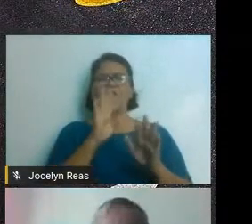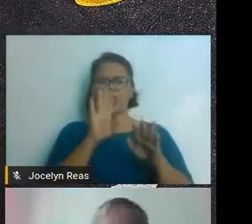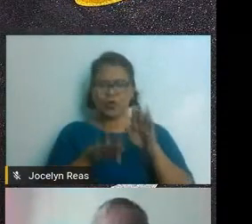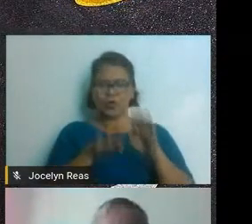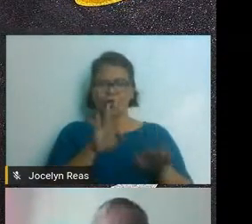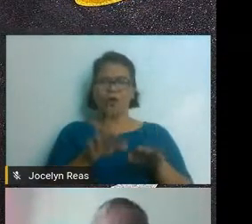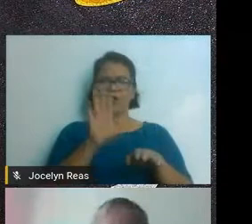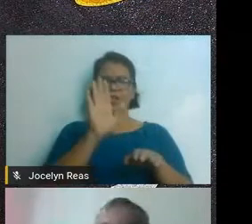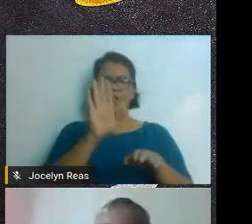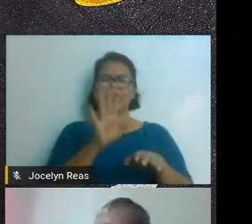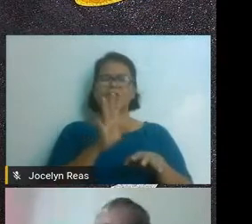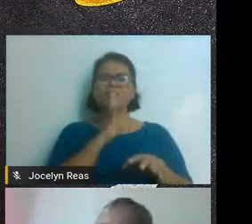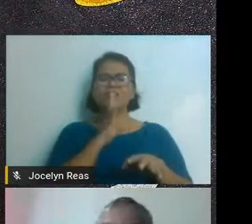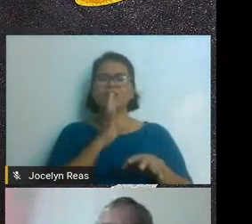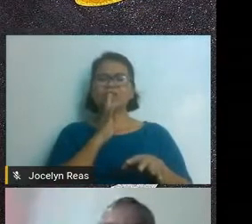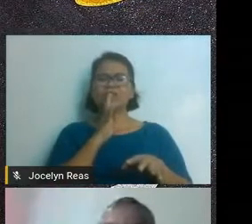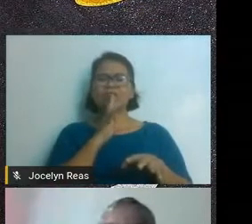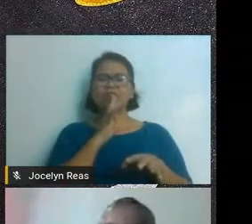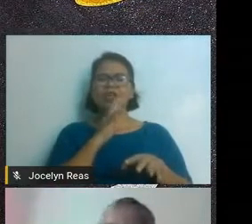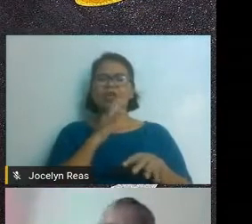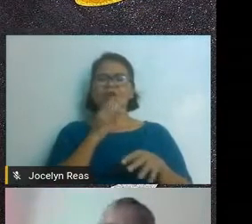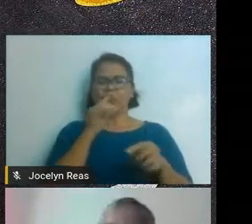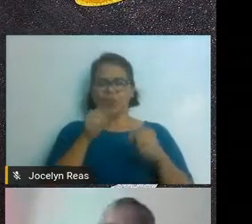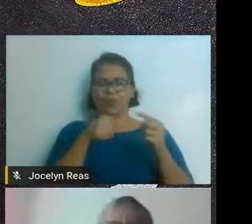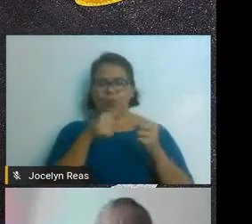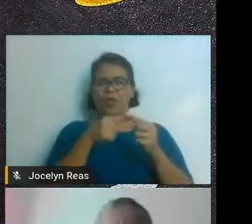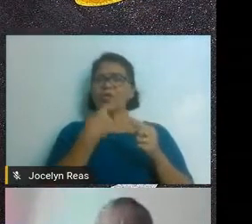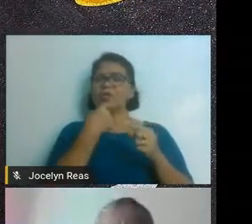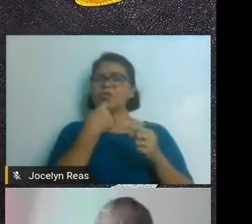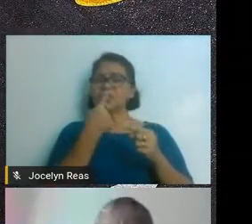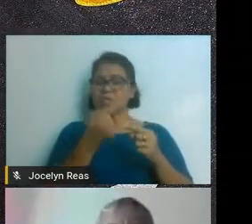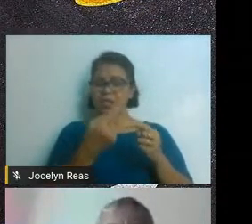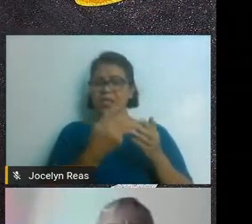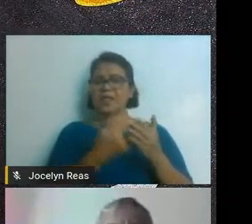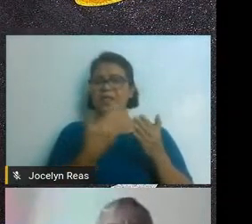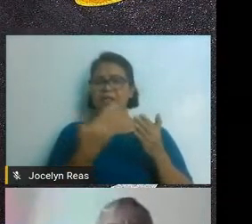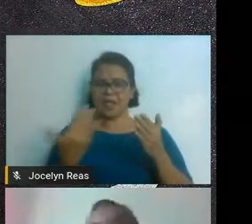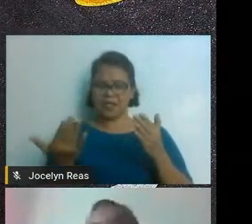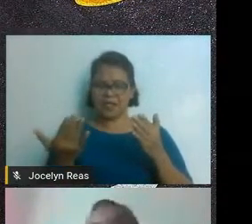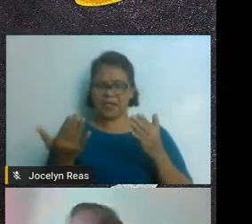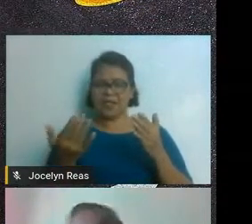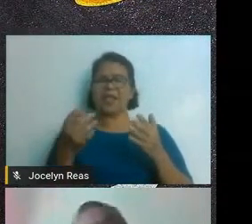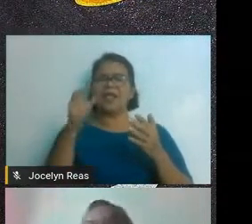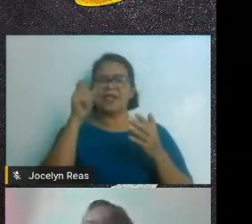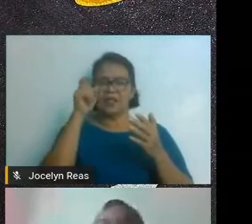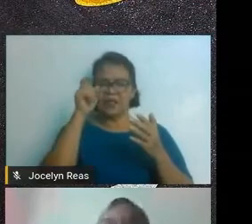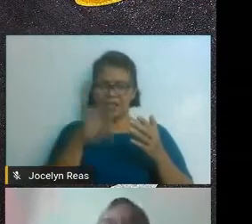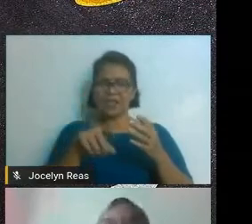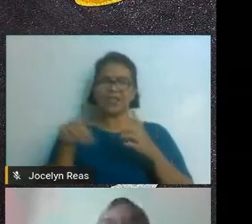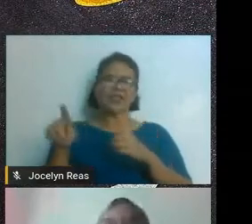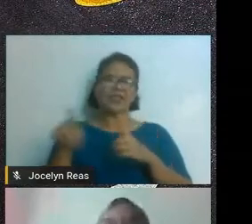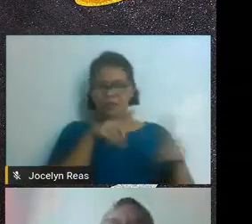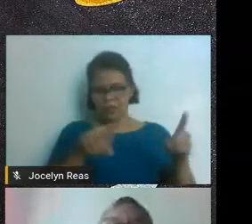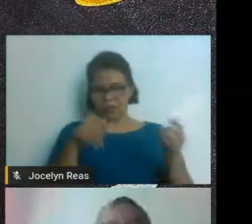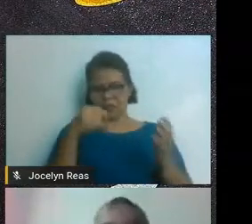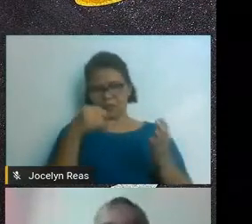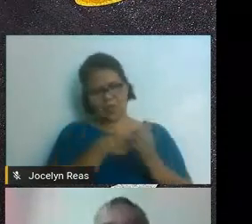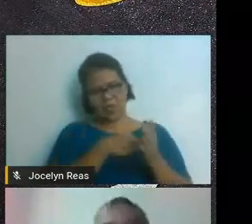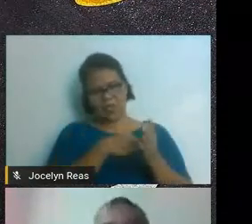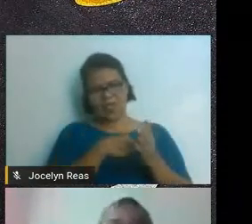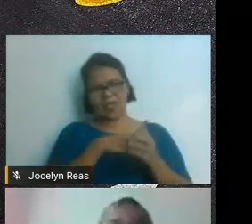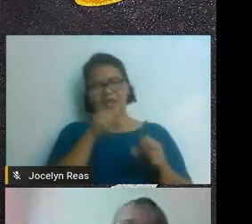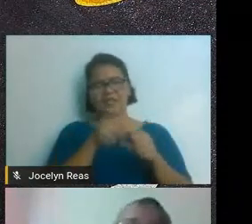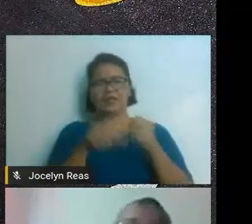say things, people will say, ah, totoo yan, naniniwala ako yan. And finally, importante rin sa isang